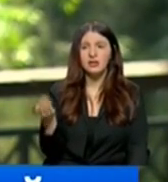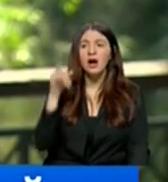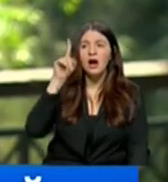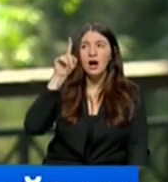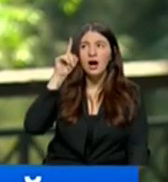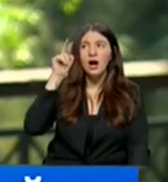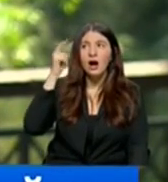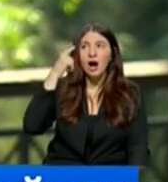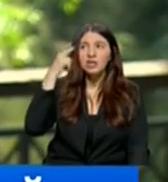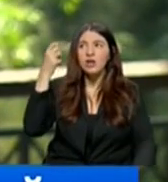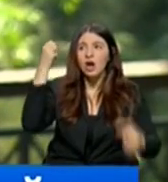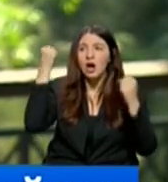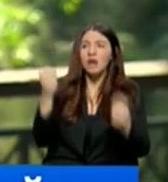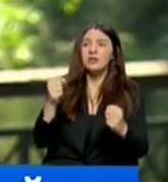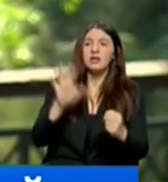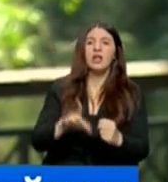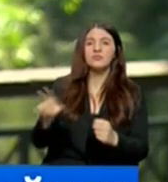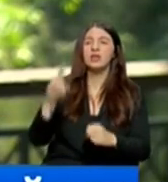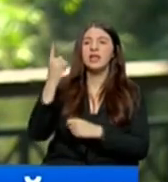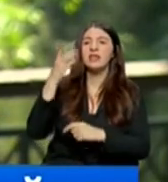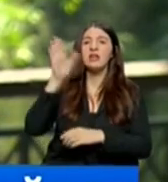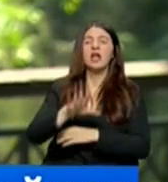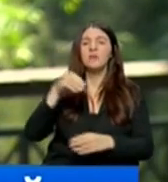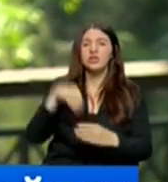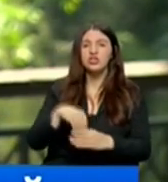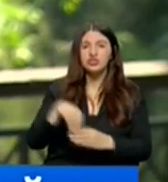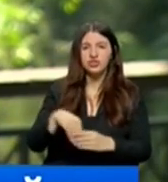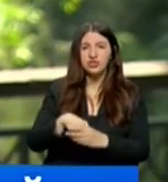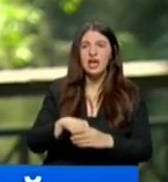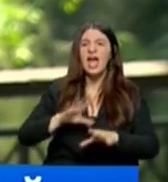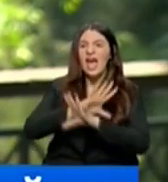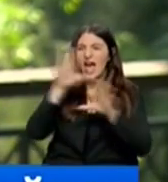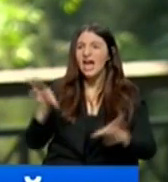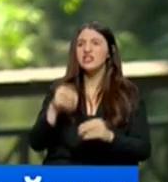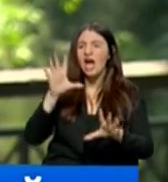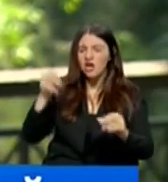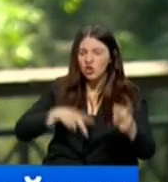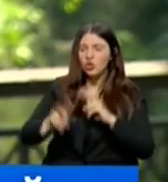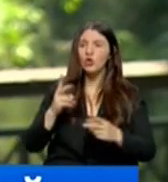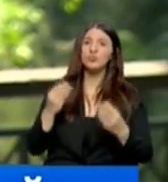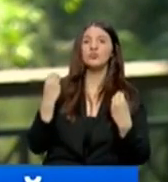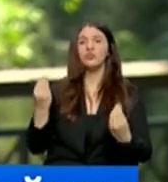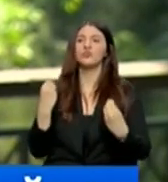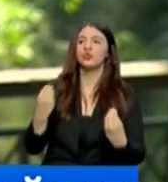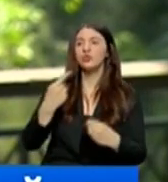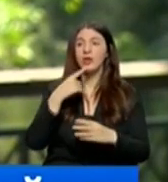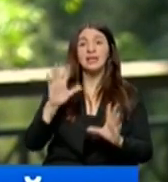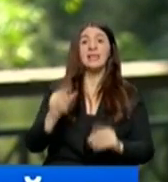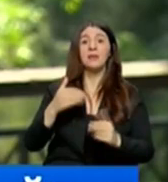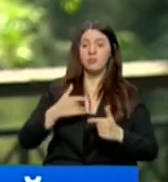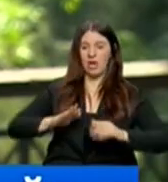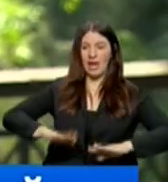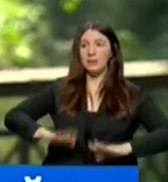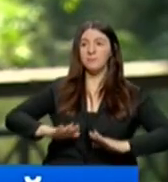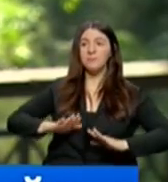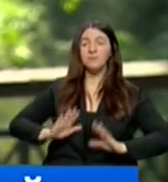Akıl tutulması var. Bir şey... Yani iktidarda kalmak için her şeyi, her yol mübahtır diyorlar. Yeter ki ben burada